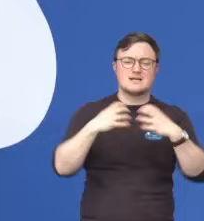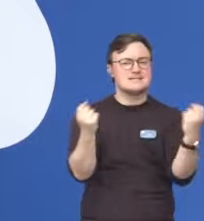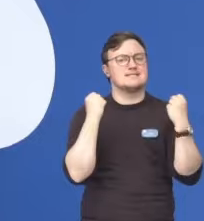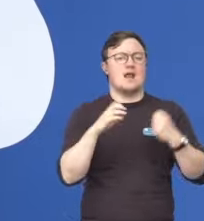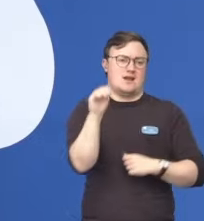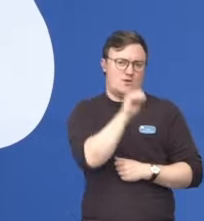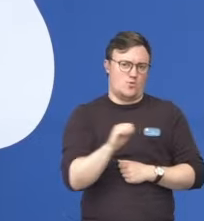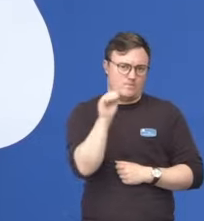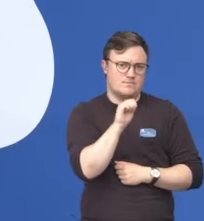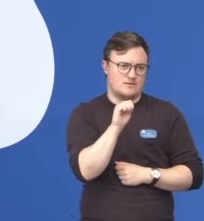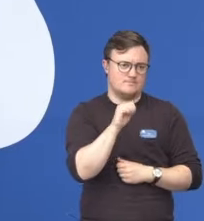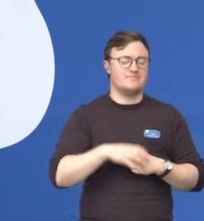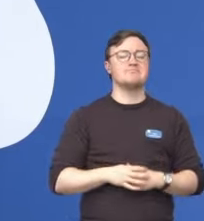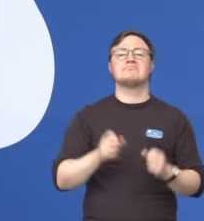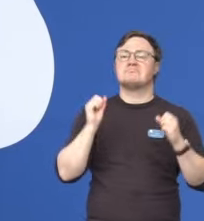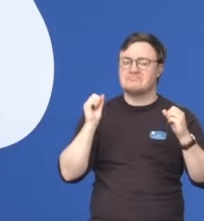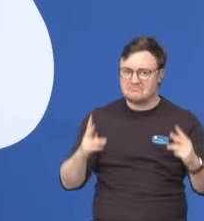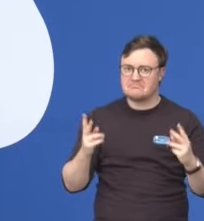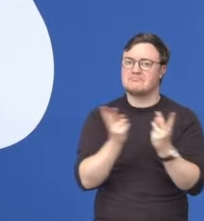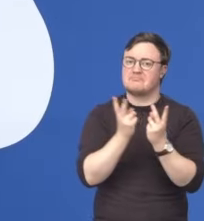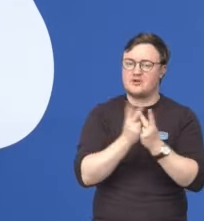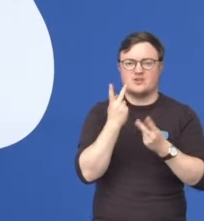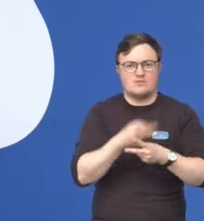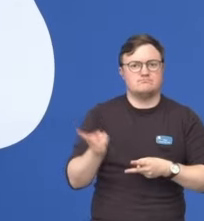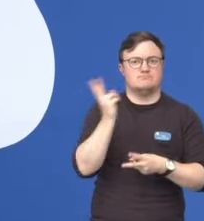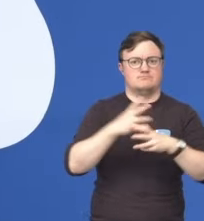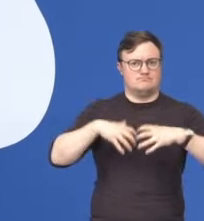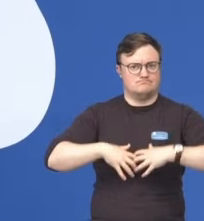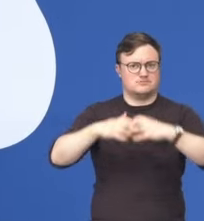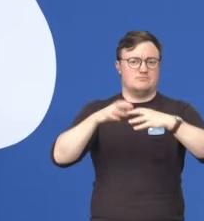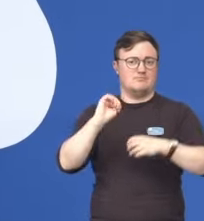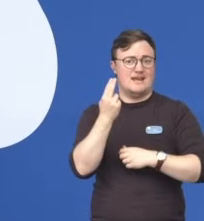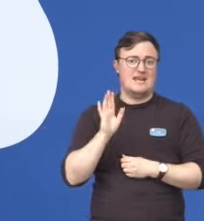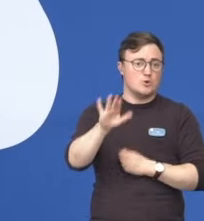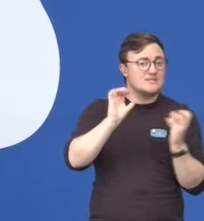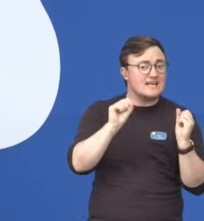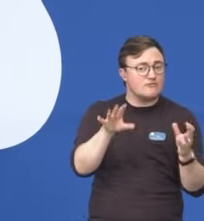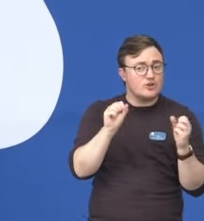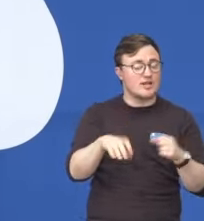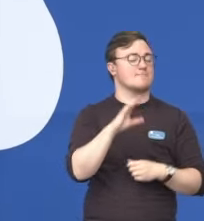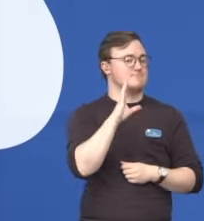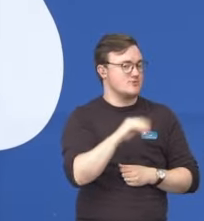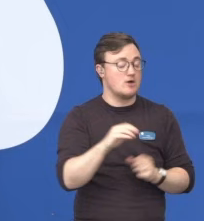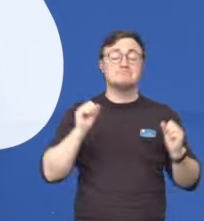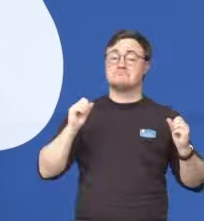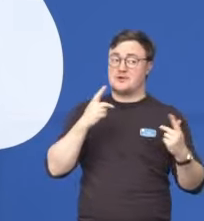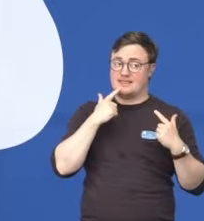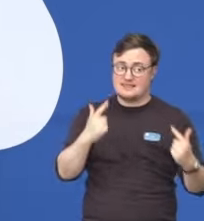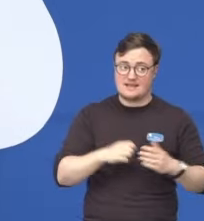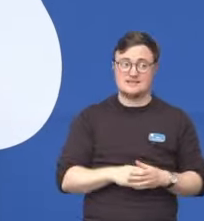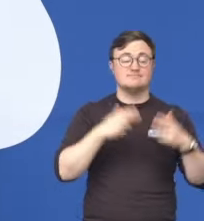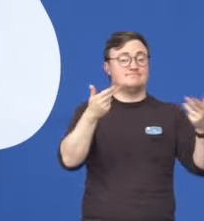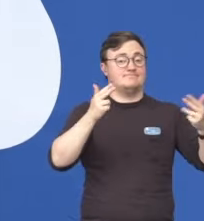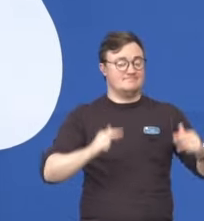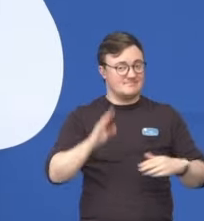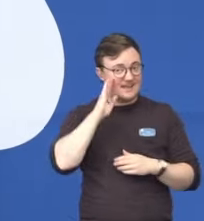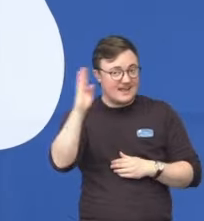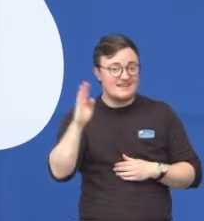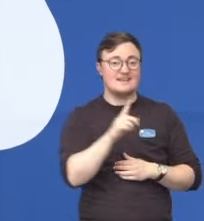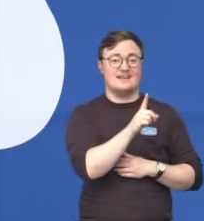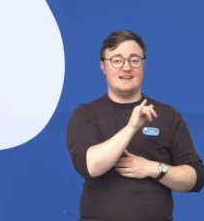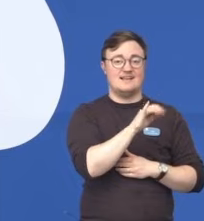stora frågorna. Så alltså utöka EUs mandat och inflytande? Ja. Okej, tack så mycket. Hej! Hej, Lisa